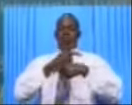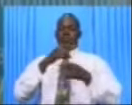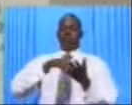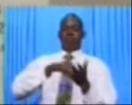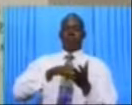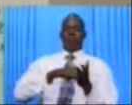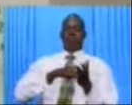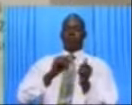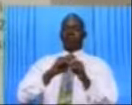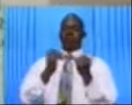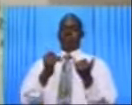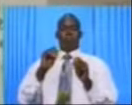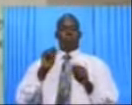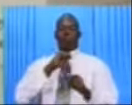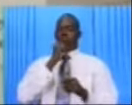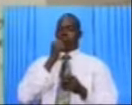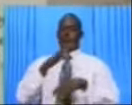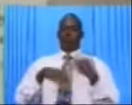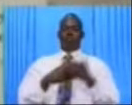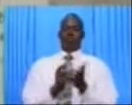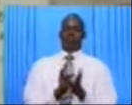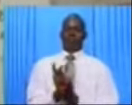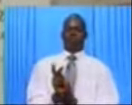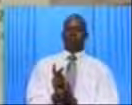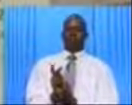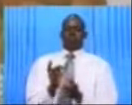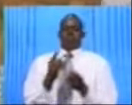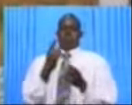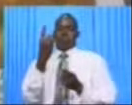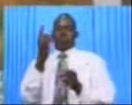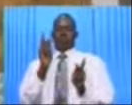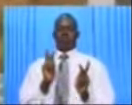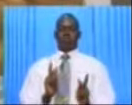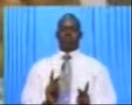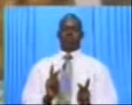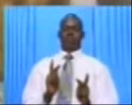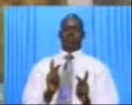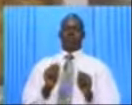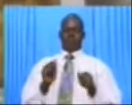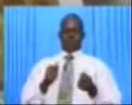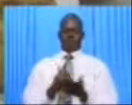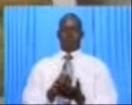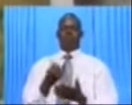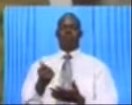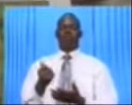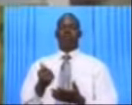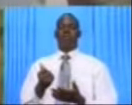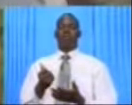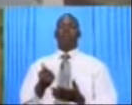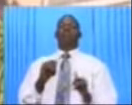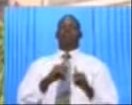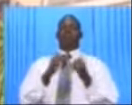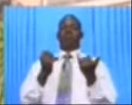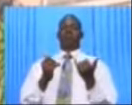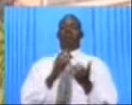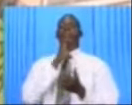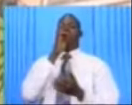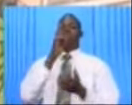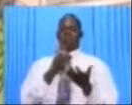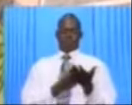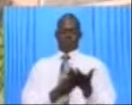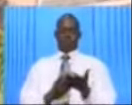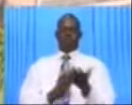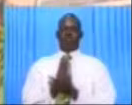les écouler. Parce qu'on peut trouver une seule personne qui va l'acheter et ce journal sera lu par 10 personnes. Nous nous